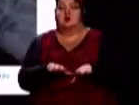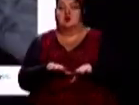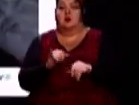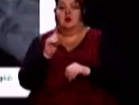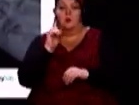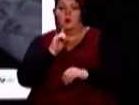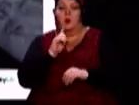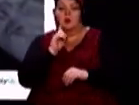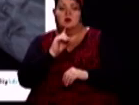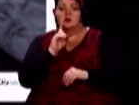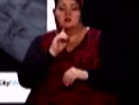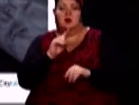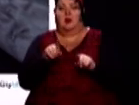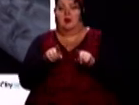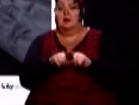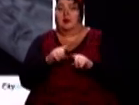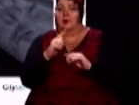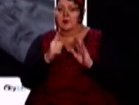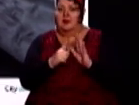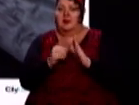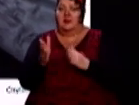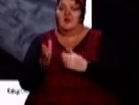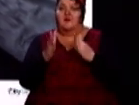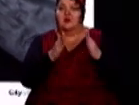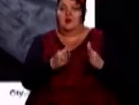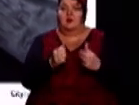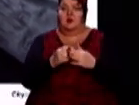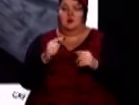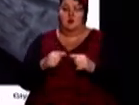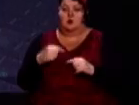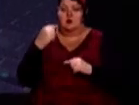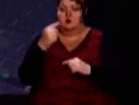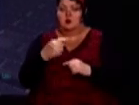що це питання відкладено, я так думаю, до наступного року.